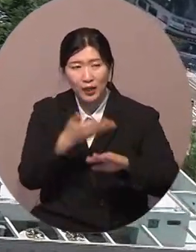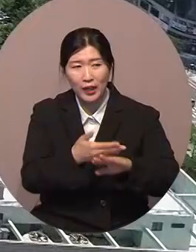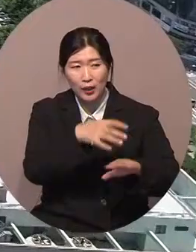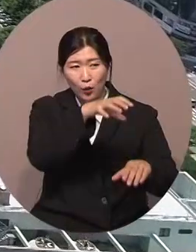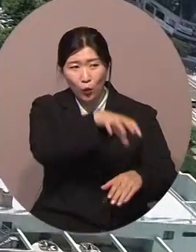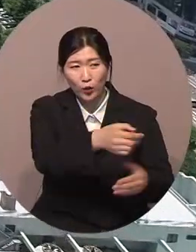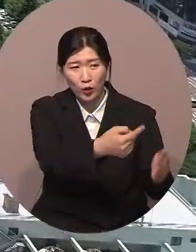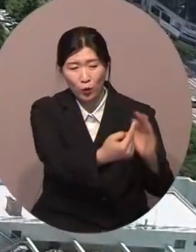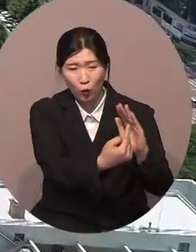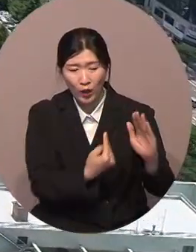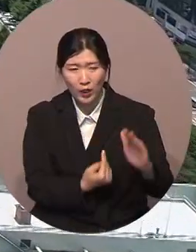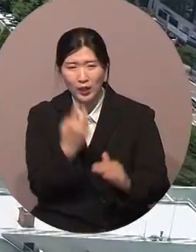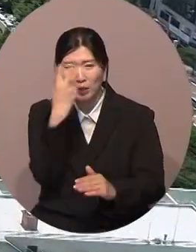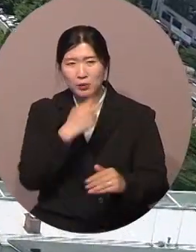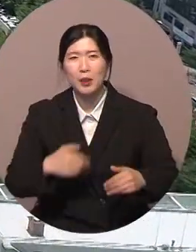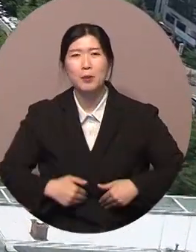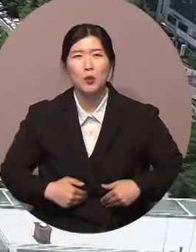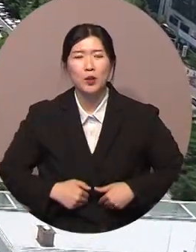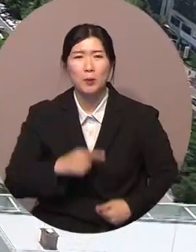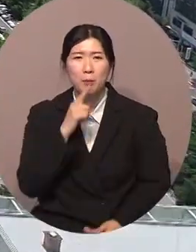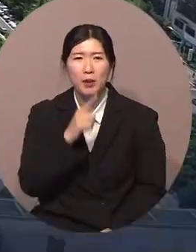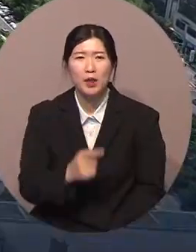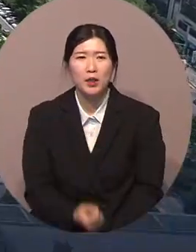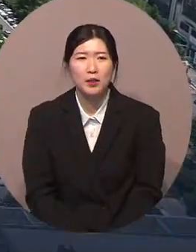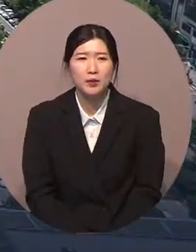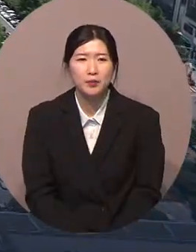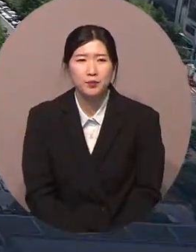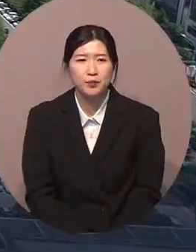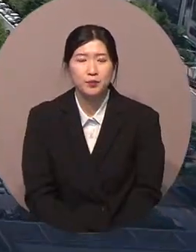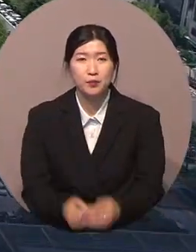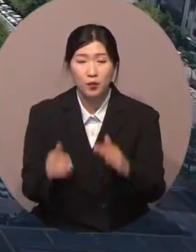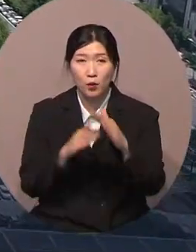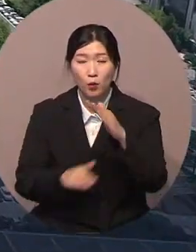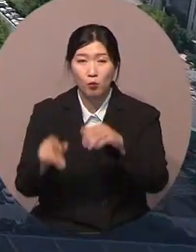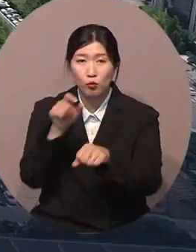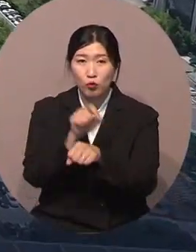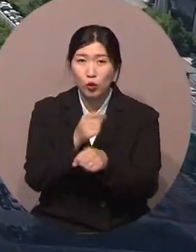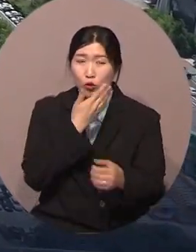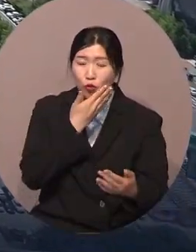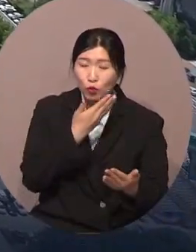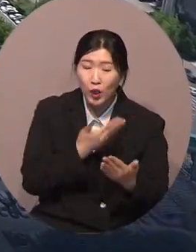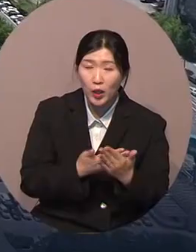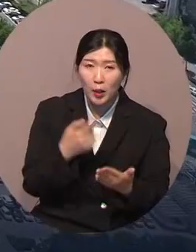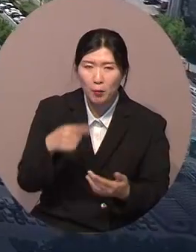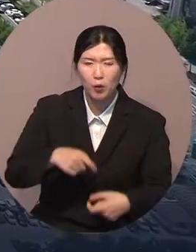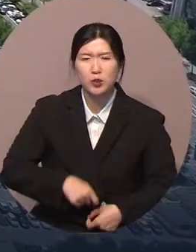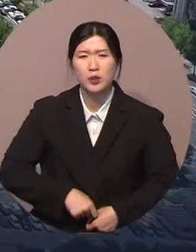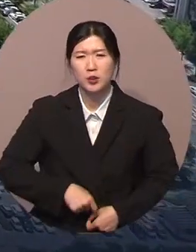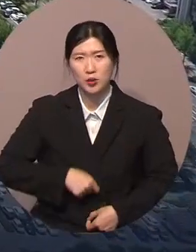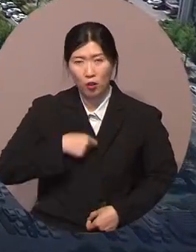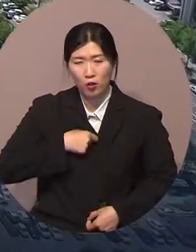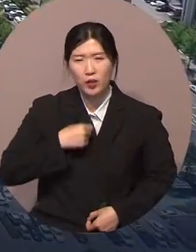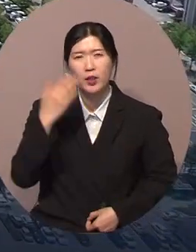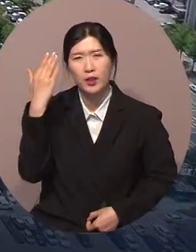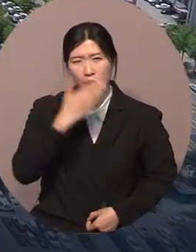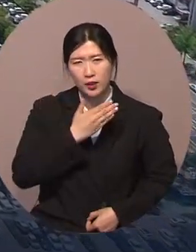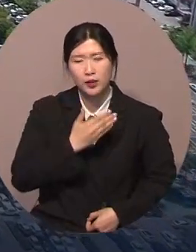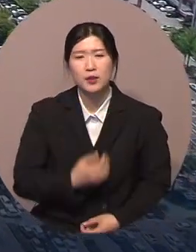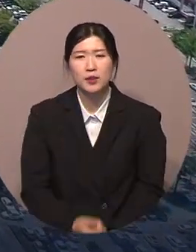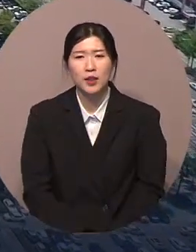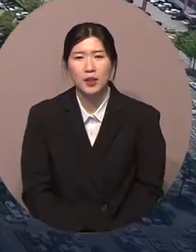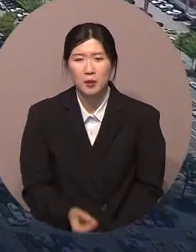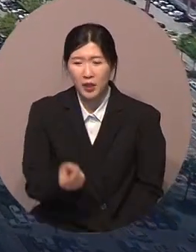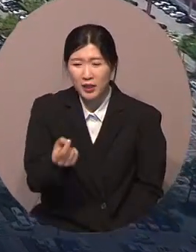지적이 나오는 이유입니다. 공무원에게 가장 요구되는 중요한 덕목은 청렴이라고 생각하고요.